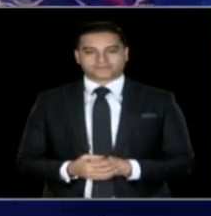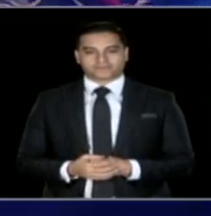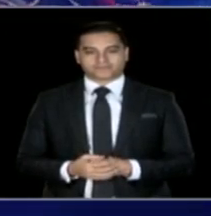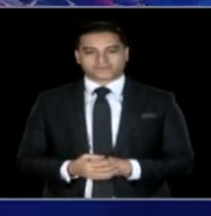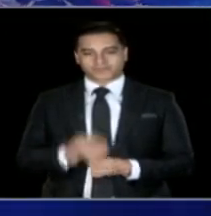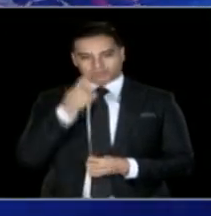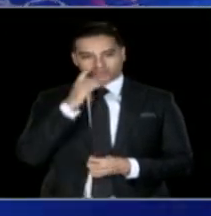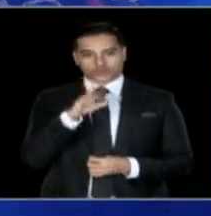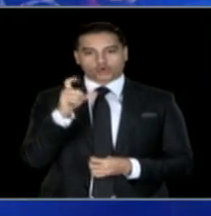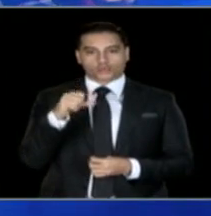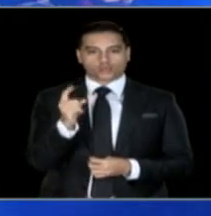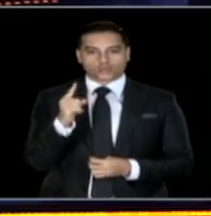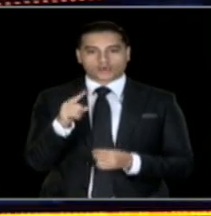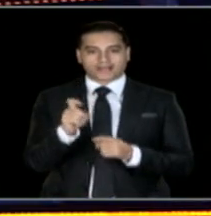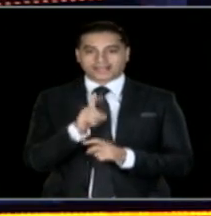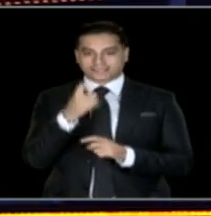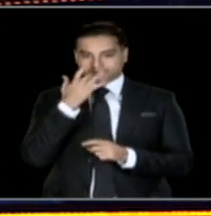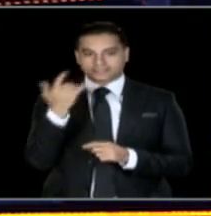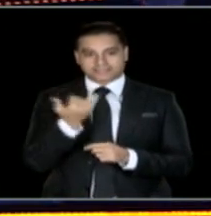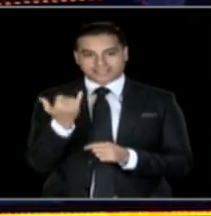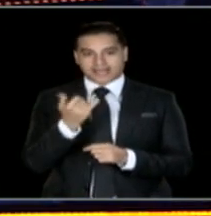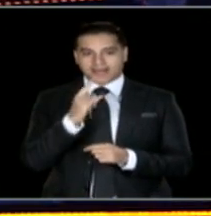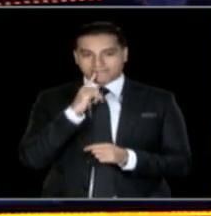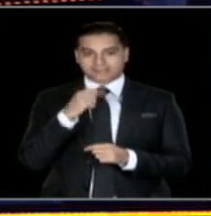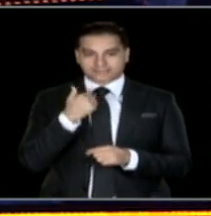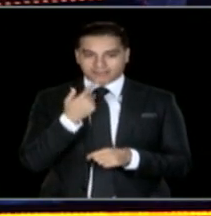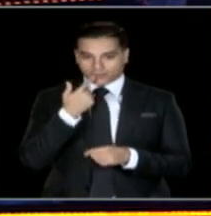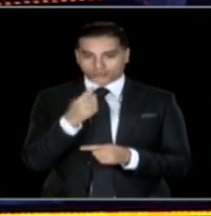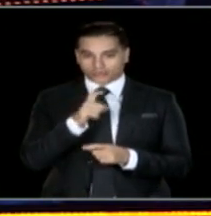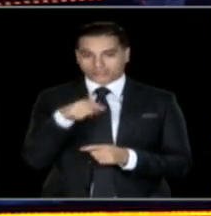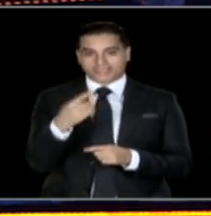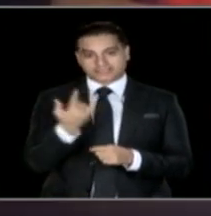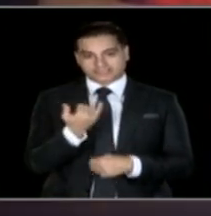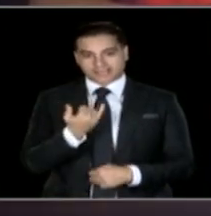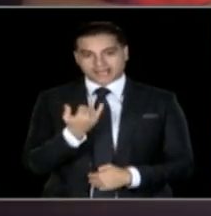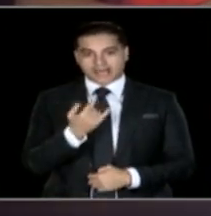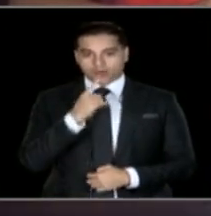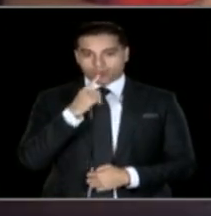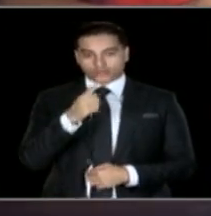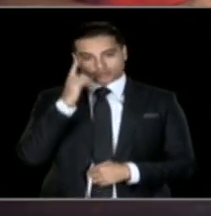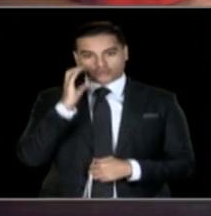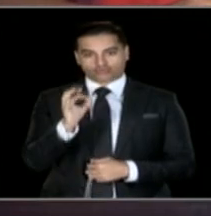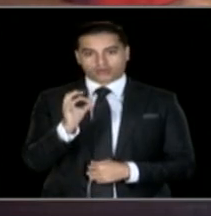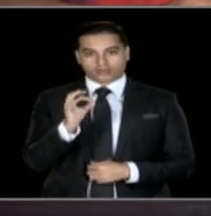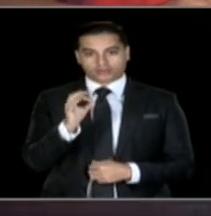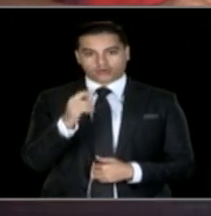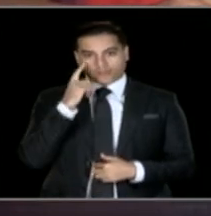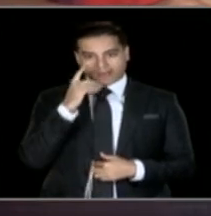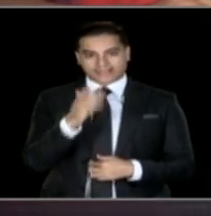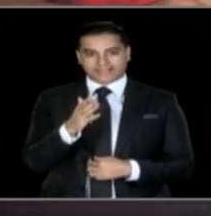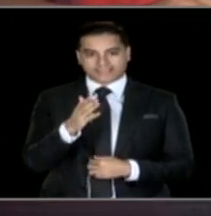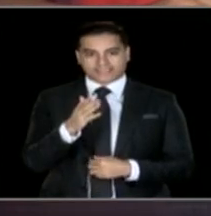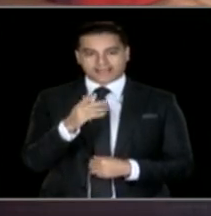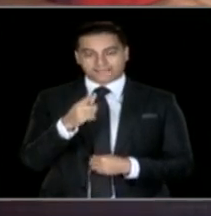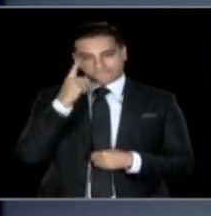بص يا نور، الأسئلة سهلة، وأنا بكرر الأسئلة سهلة، وأنتي شاطرة ومركزة،